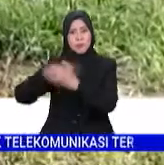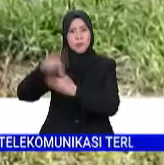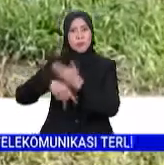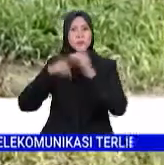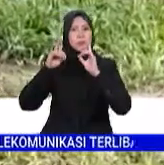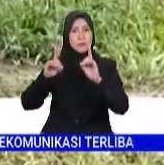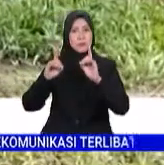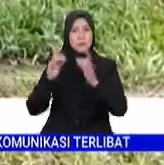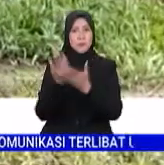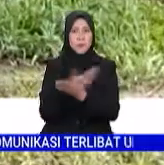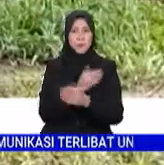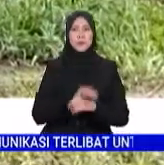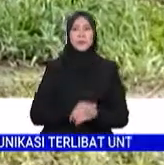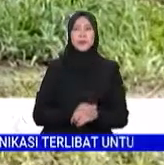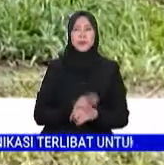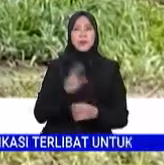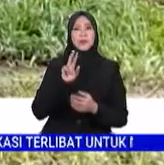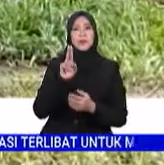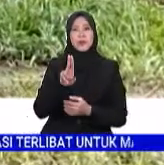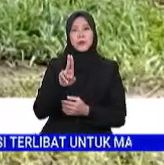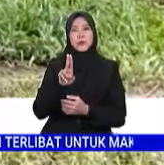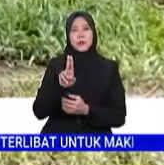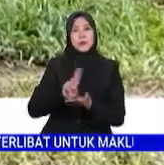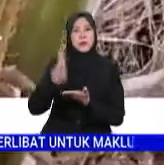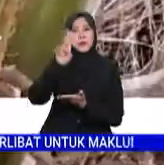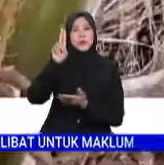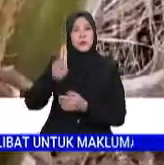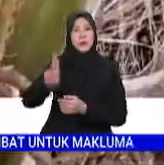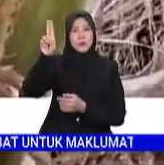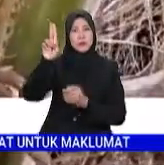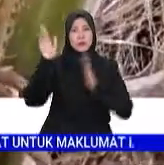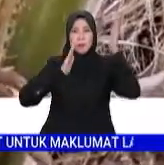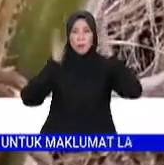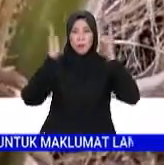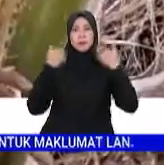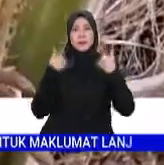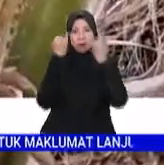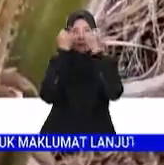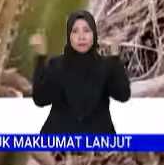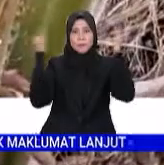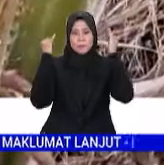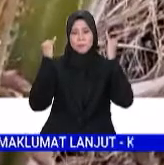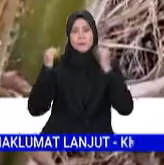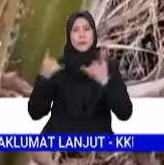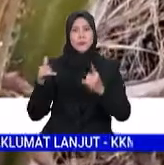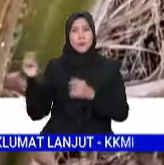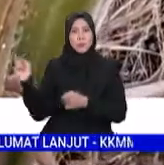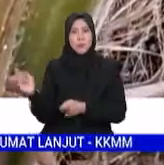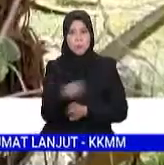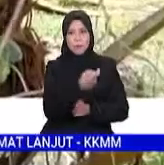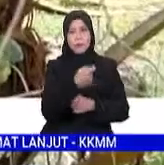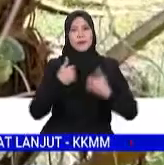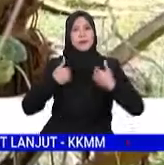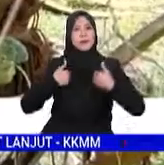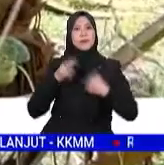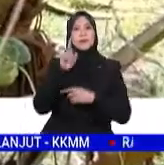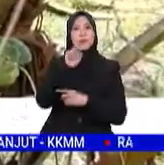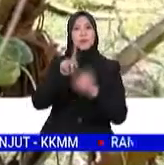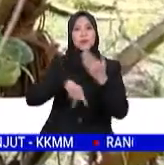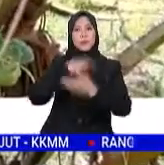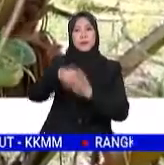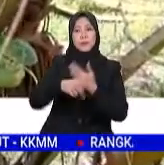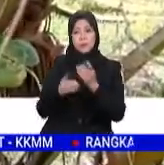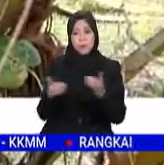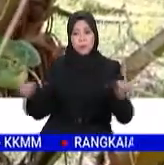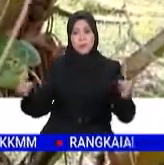baru, antaranya Universiti Utara Malaysia menerusi ijazah sarjana muda pembangunan GOF. Ketika ini terdapat satu program